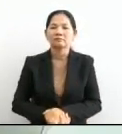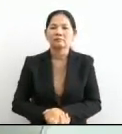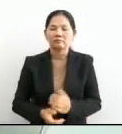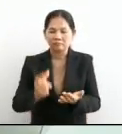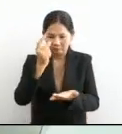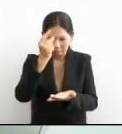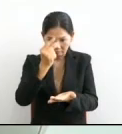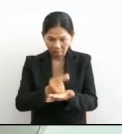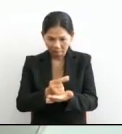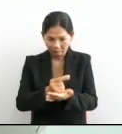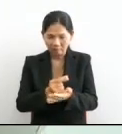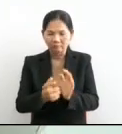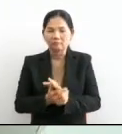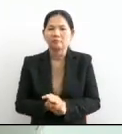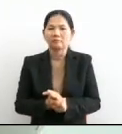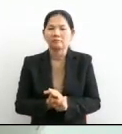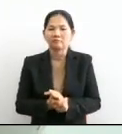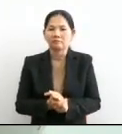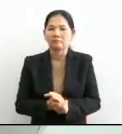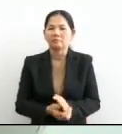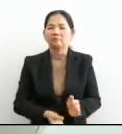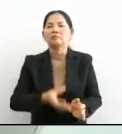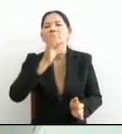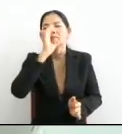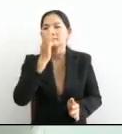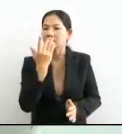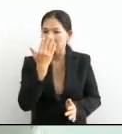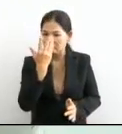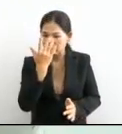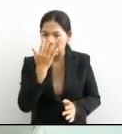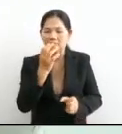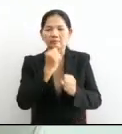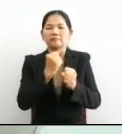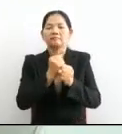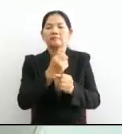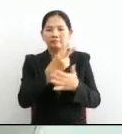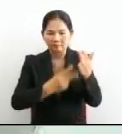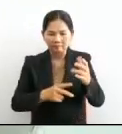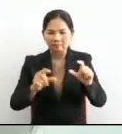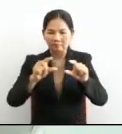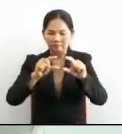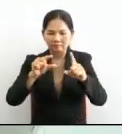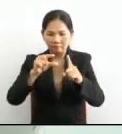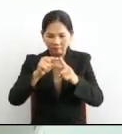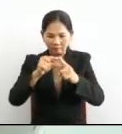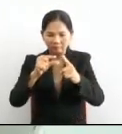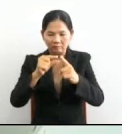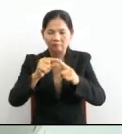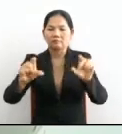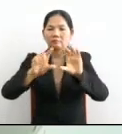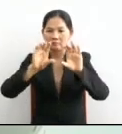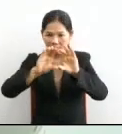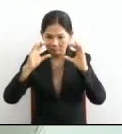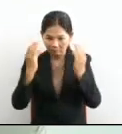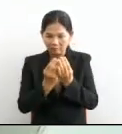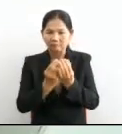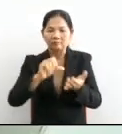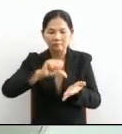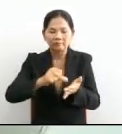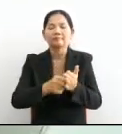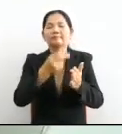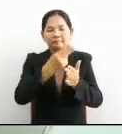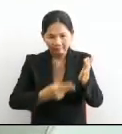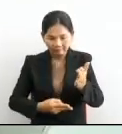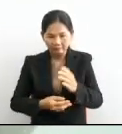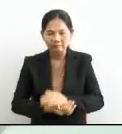ta ca nè ca đại kê xâm rạp đã tức nhằm nè kê xa xế đôi mặt đạch thả bịa chìa với hai nhân này thả đốt mặt đạch